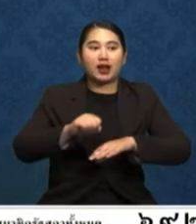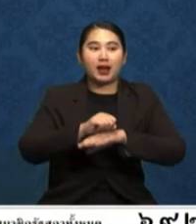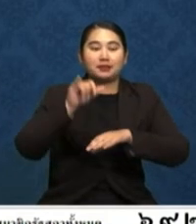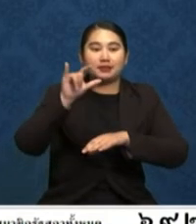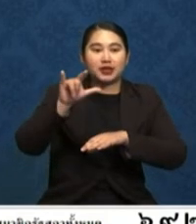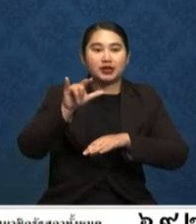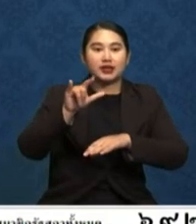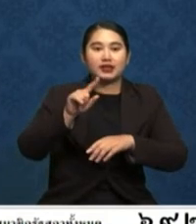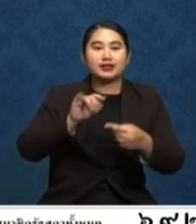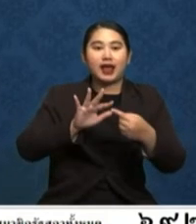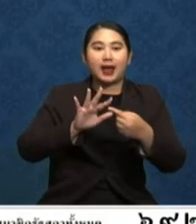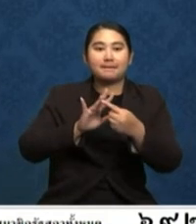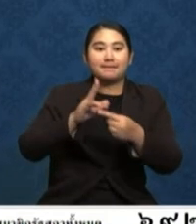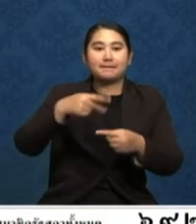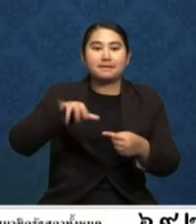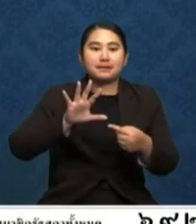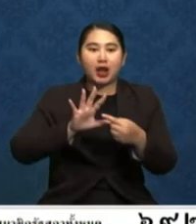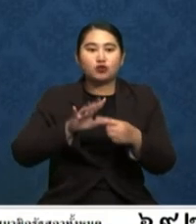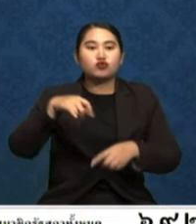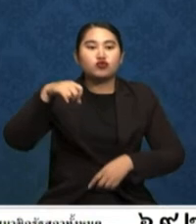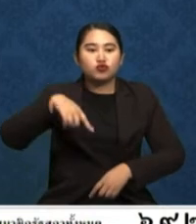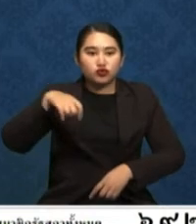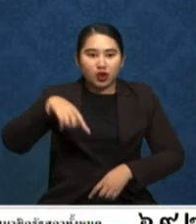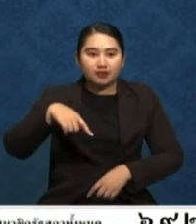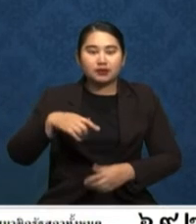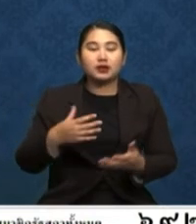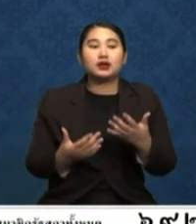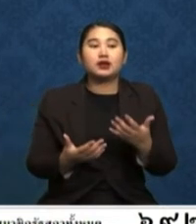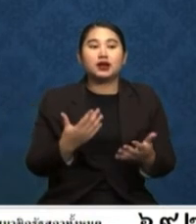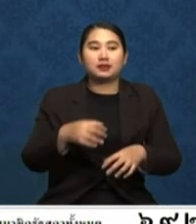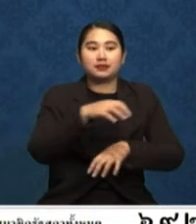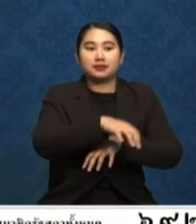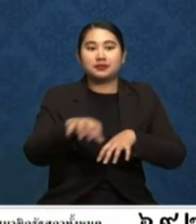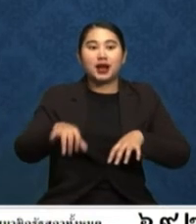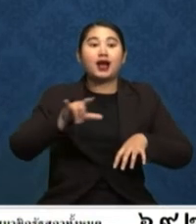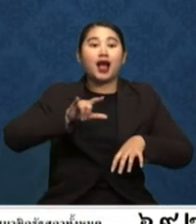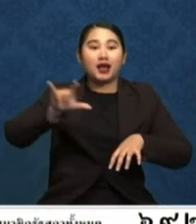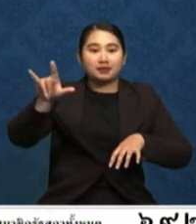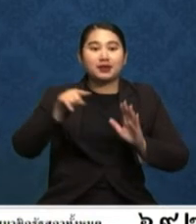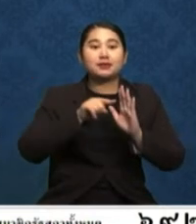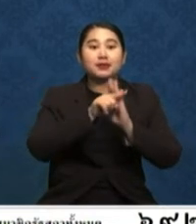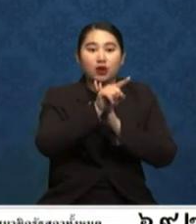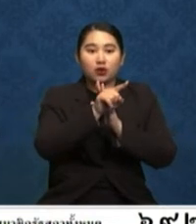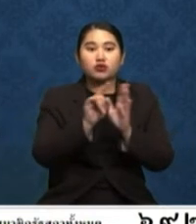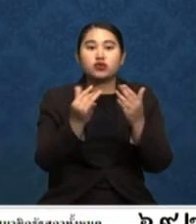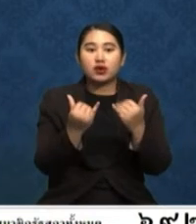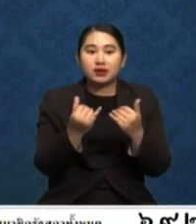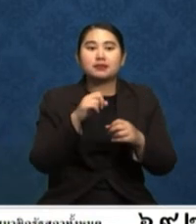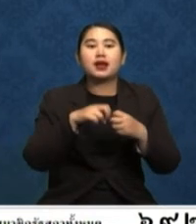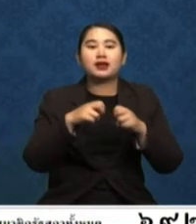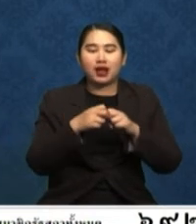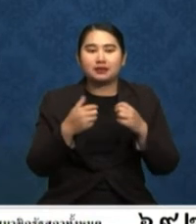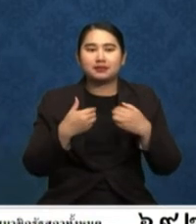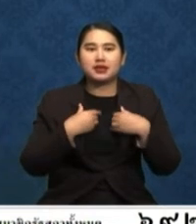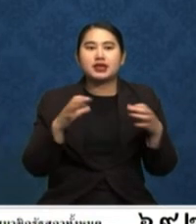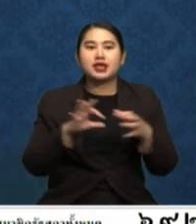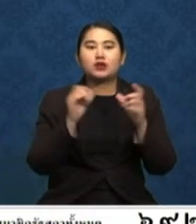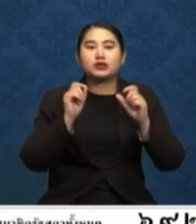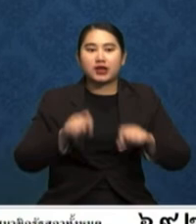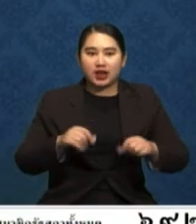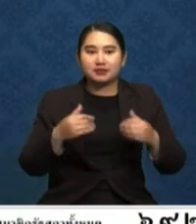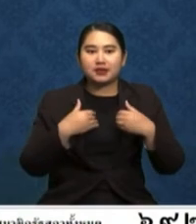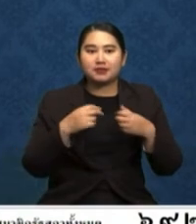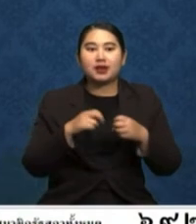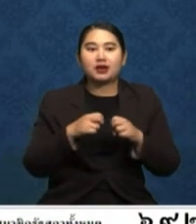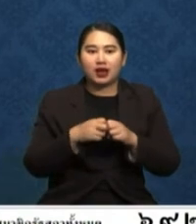ซ่อมบำรุงอากาศยานอู่ตะเภาและเมืองการบินภาคตะวันออกก็ยังมีปัญหาเรื่องของสัญญา